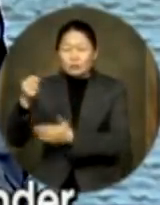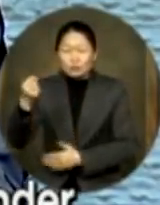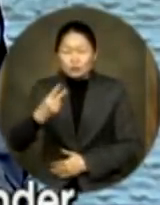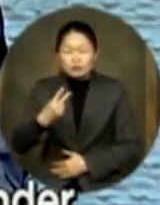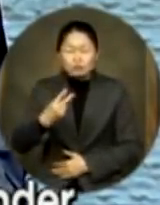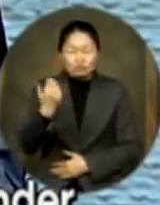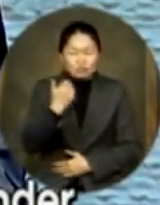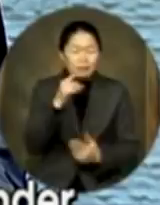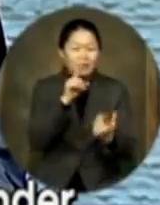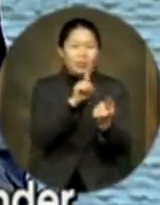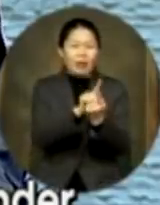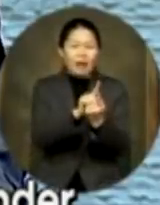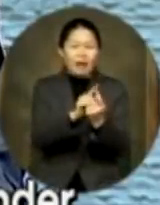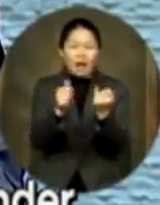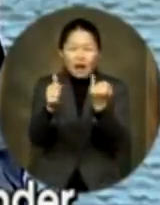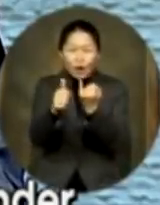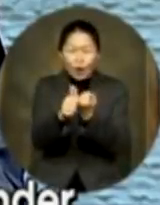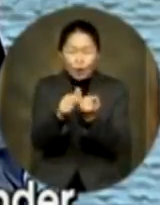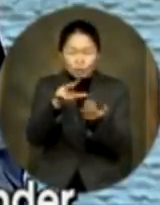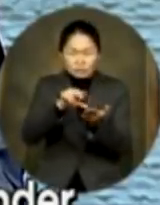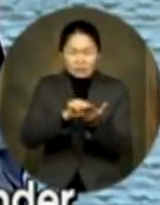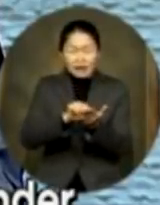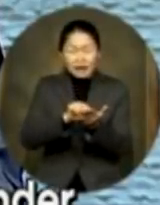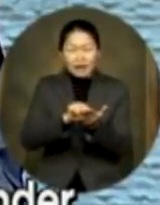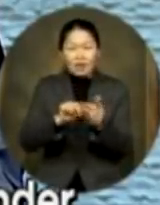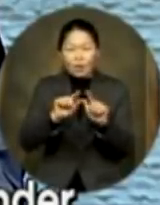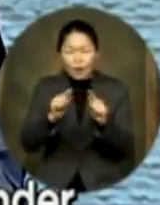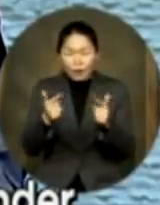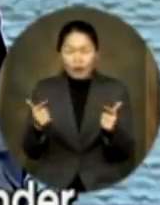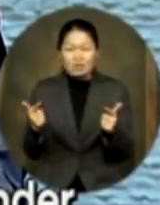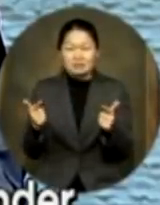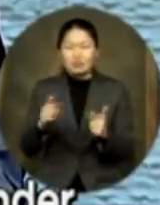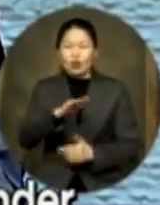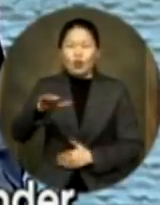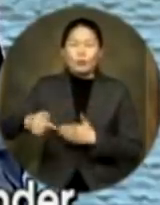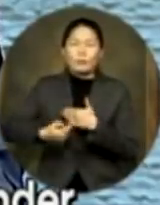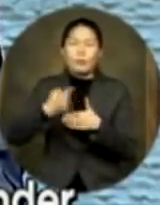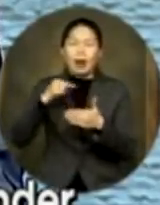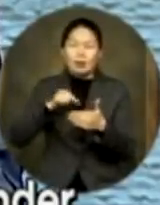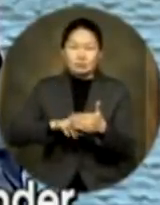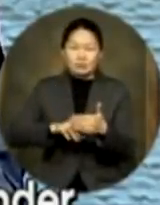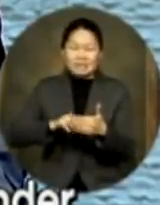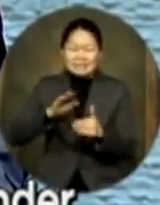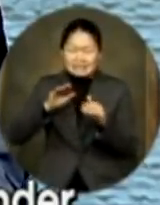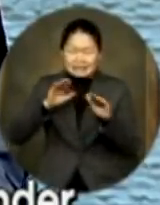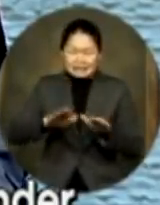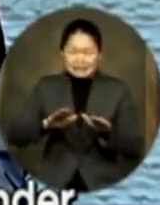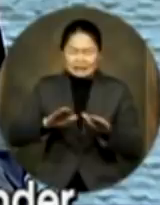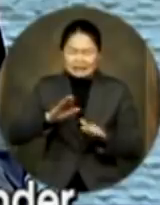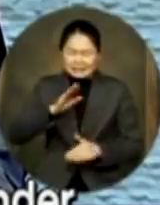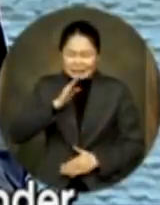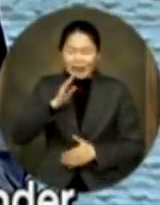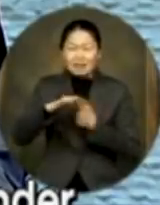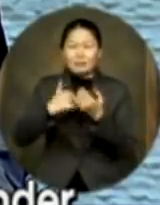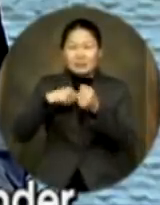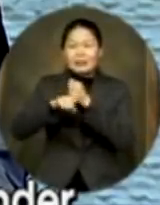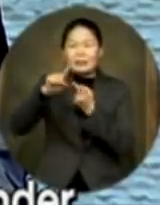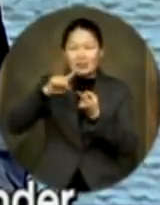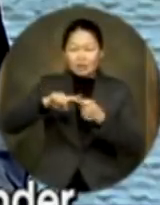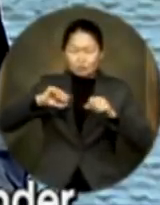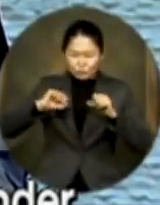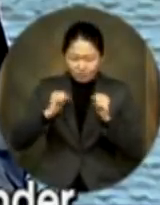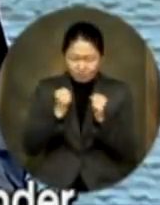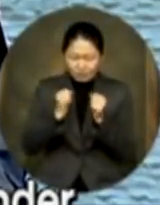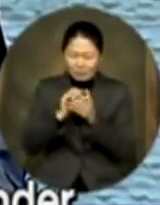누구랑 만나 결혼문제 를 처리를 하든 여러분 마음에 이제는 진짜 하나님 뜻대로 할게요 라고